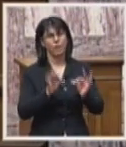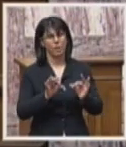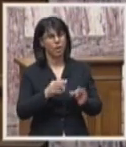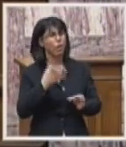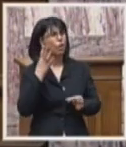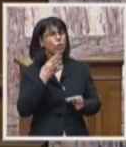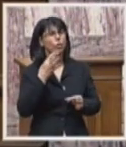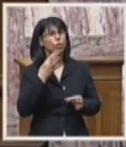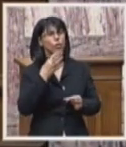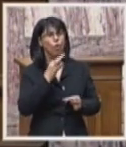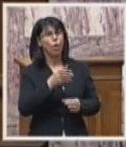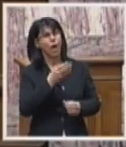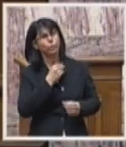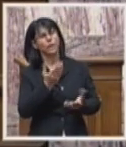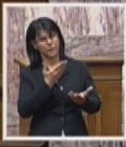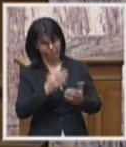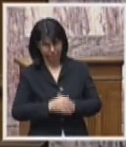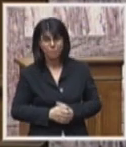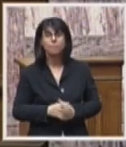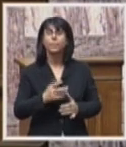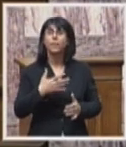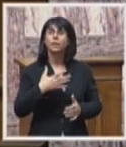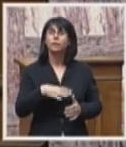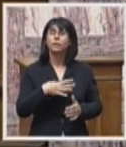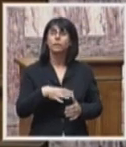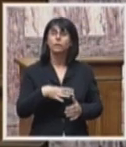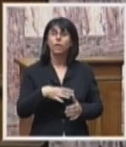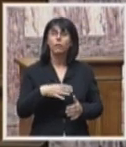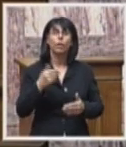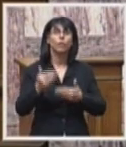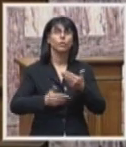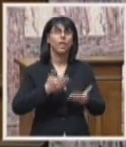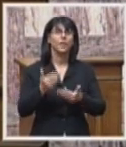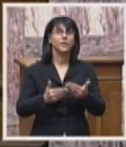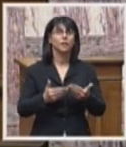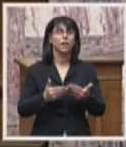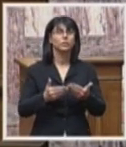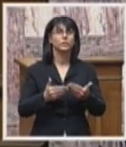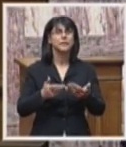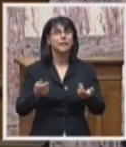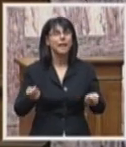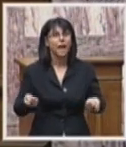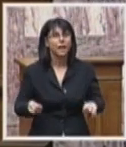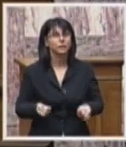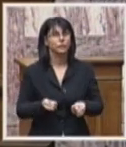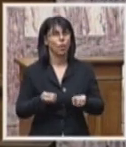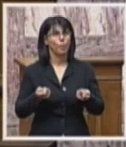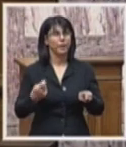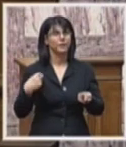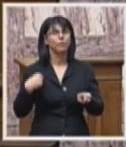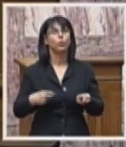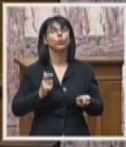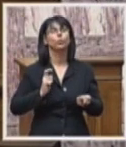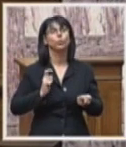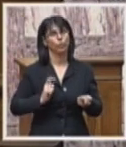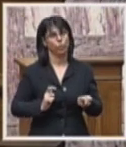και περί επιτροπίας και άλλα. Τι θέλουμε με την διαδικασία της αξιοποίησης του δημόσιου πλούτου